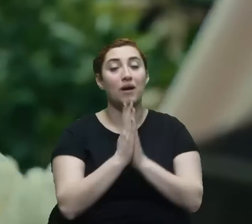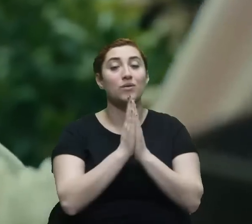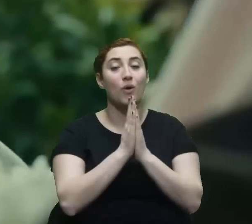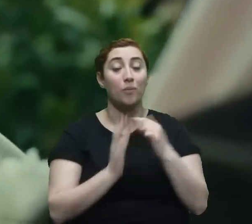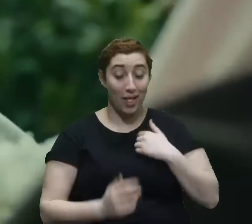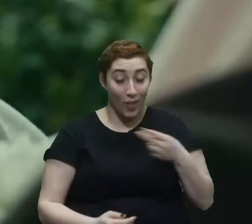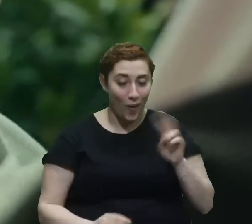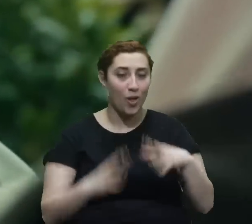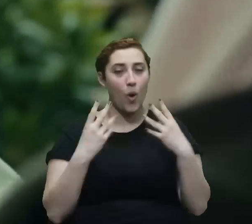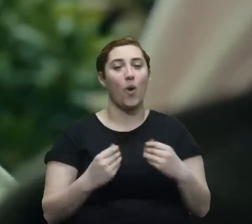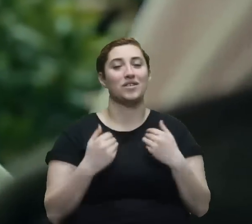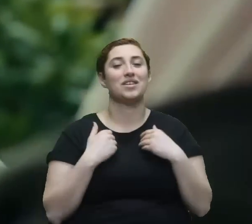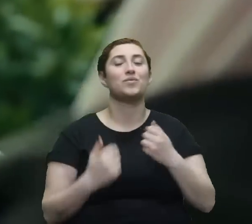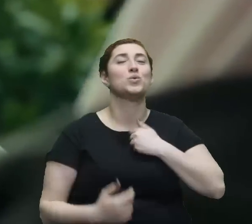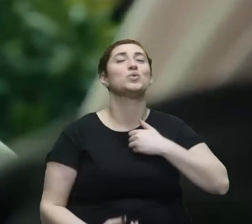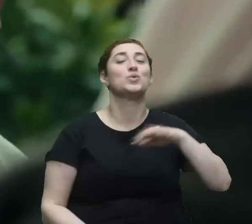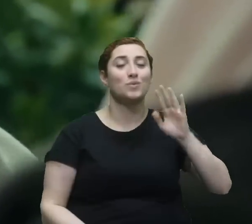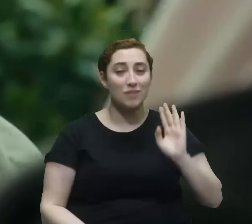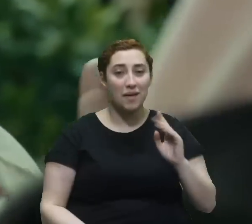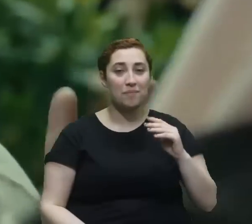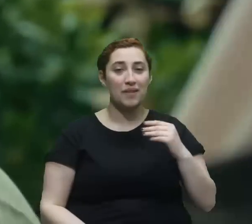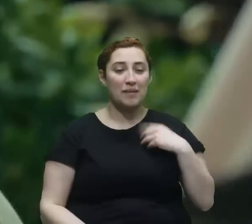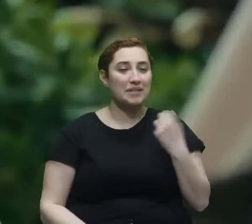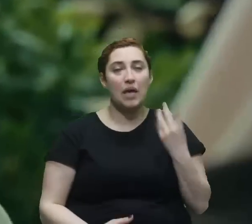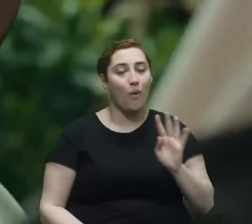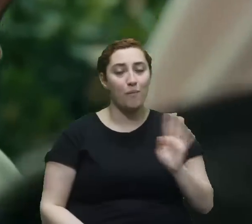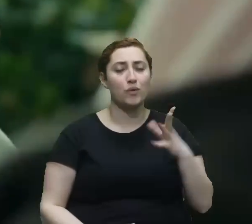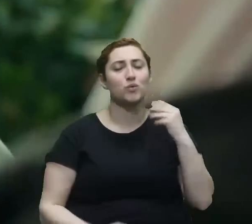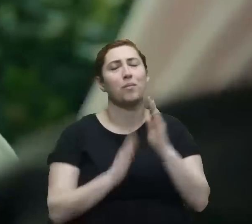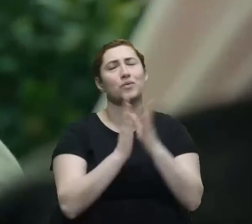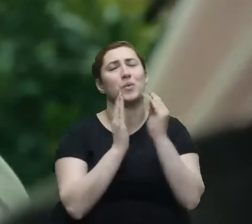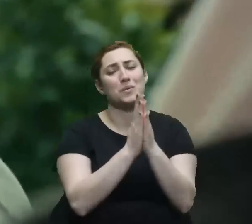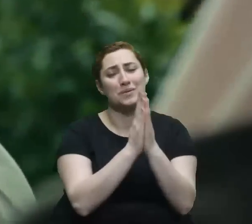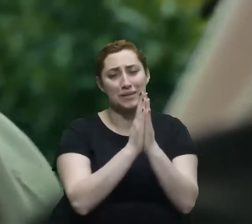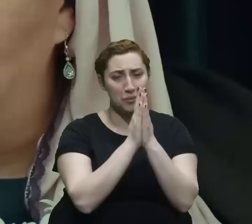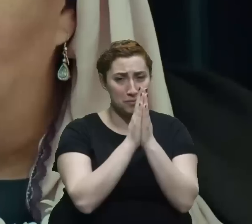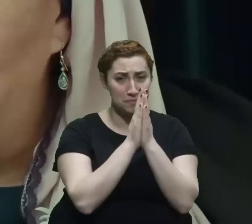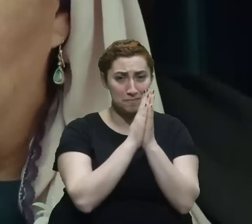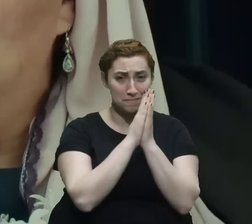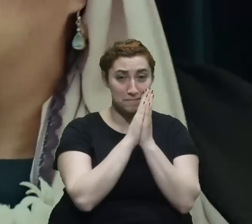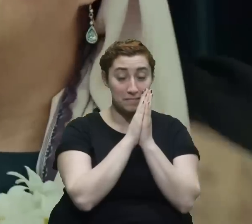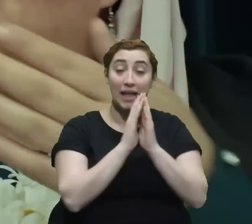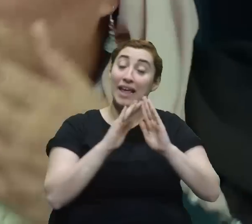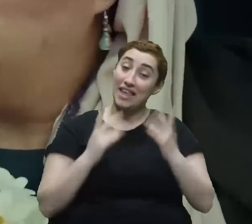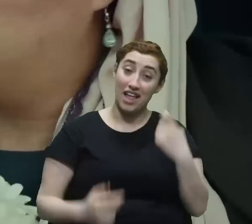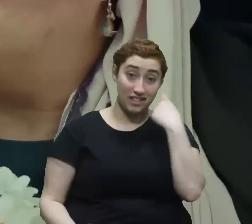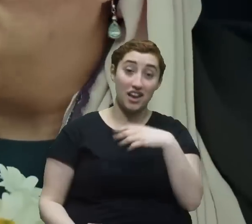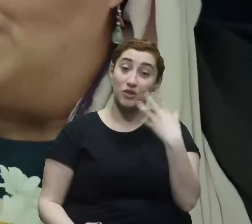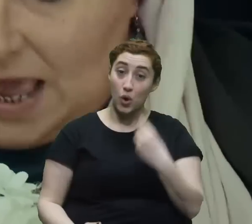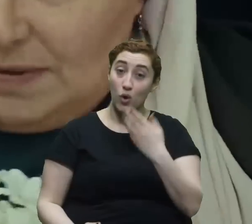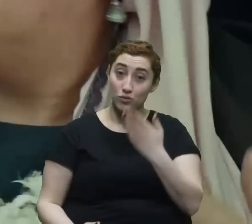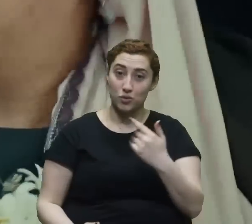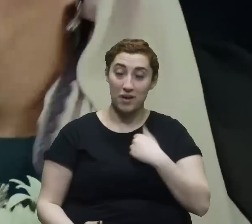Pardon. Ölsem de gam yemem. Gözüm açık gitmez. Çok pardon, çok özür diliyorum. Yani tıraş